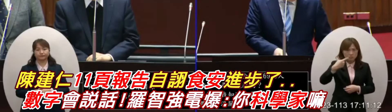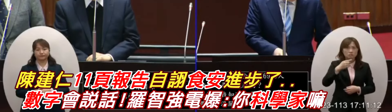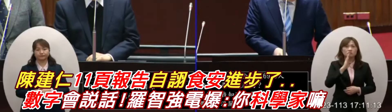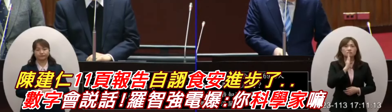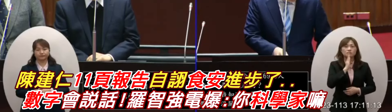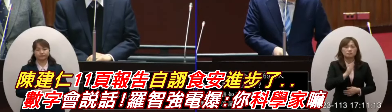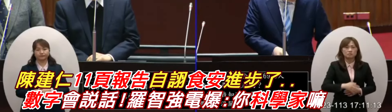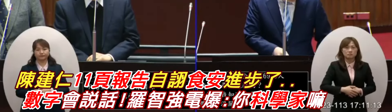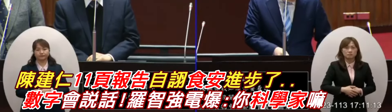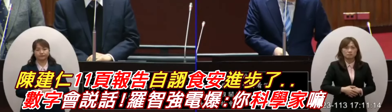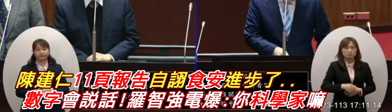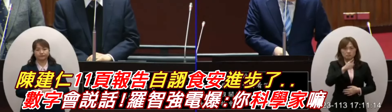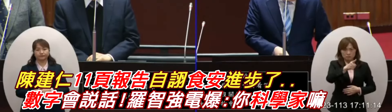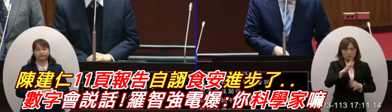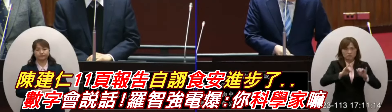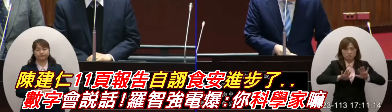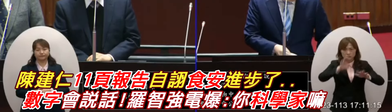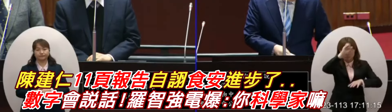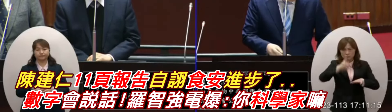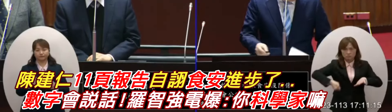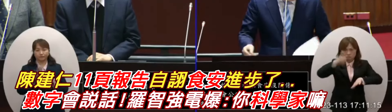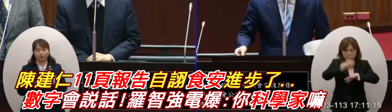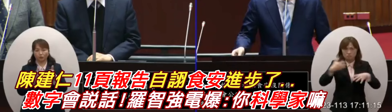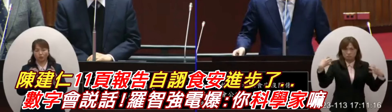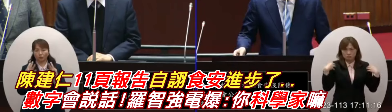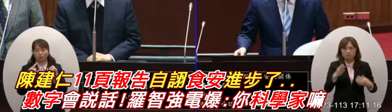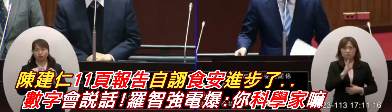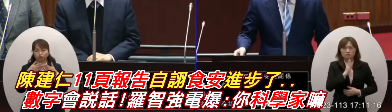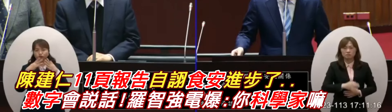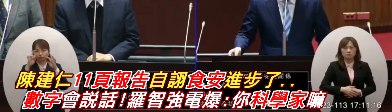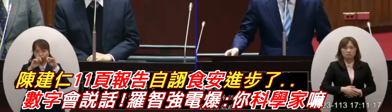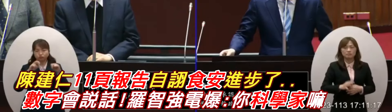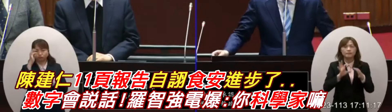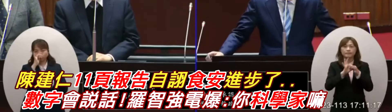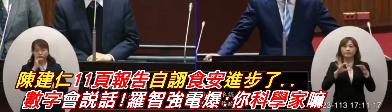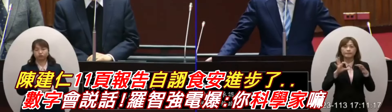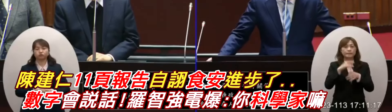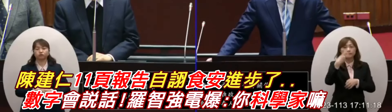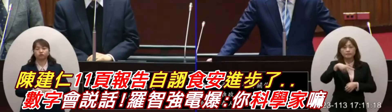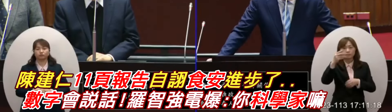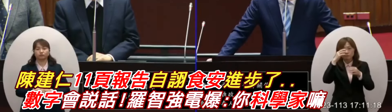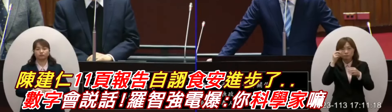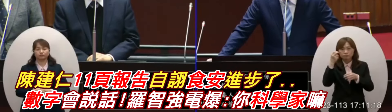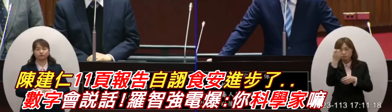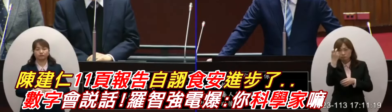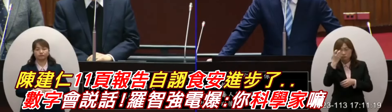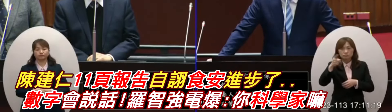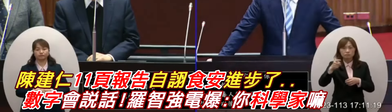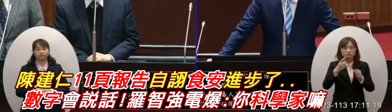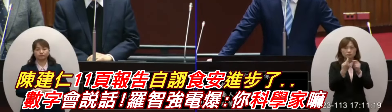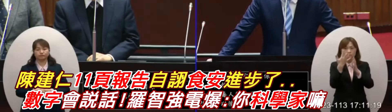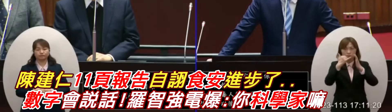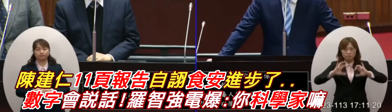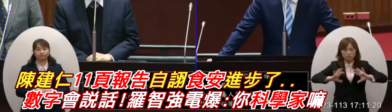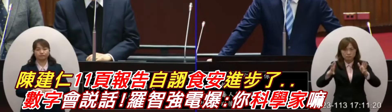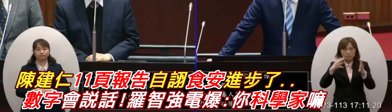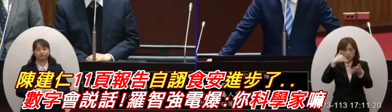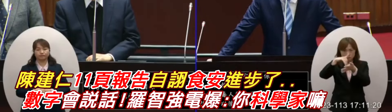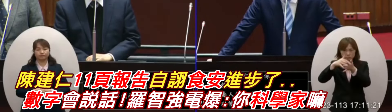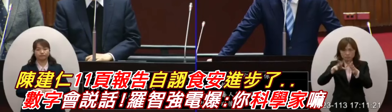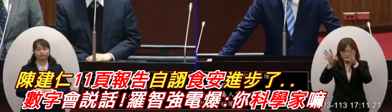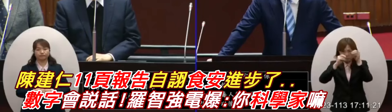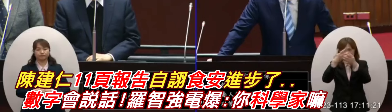哈。 委员，这个数字我要再查一下。 没关系，你可以去查中华民国统计资讯网。好，如果